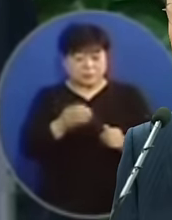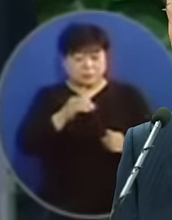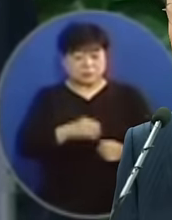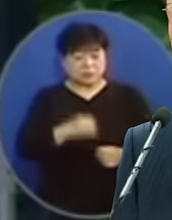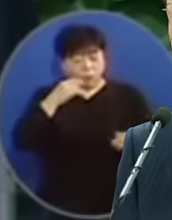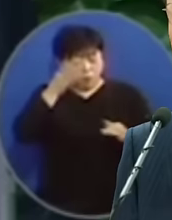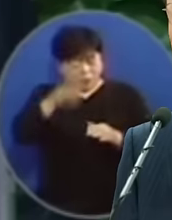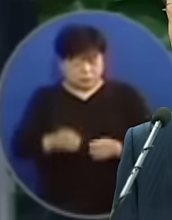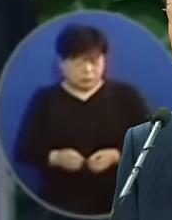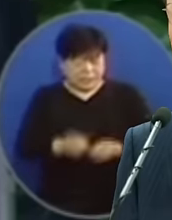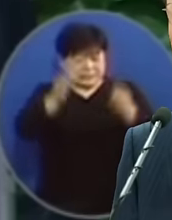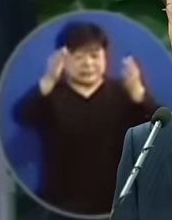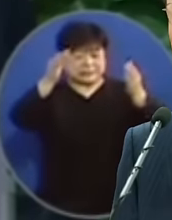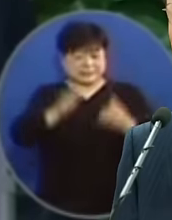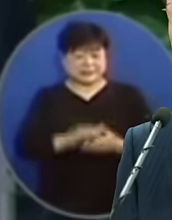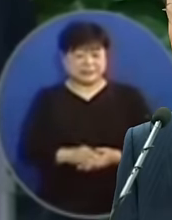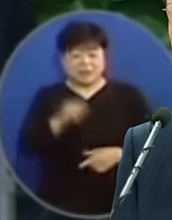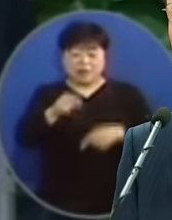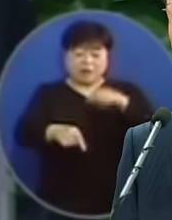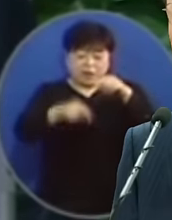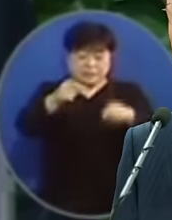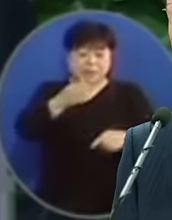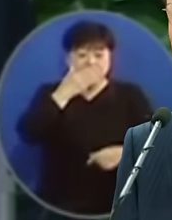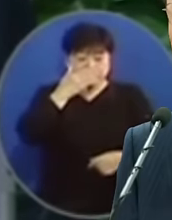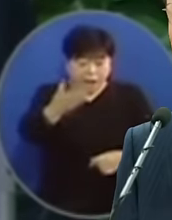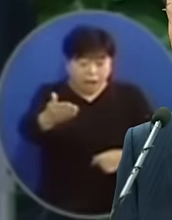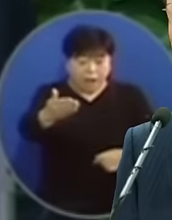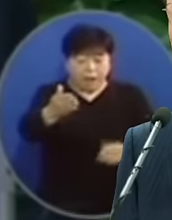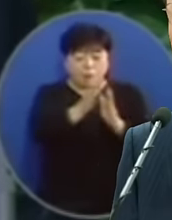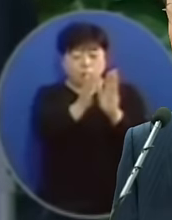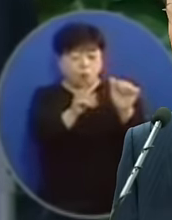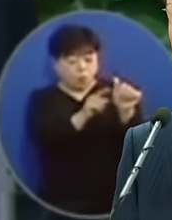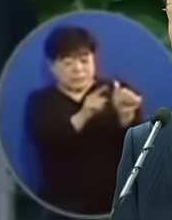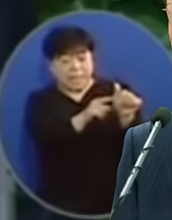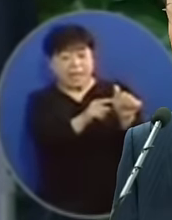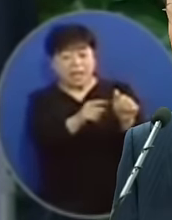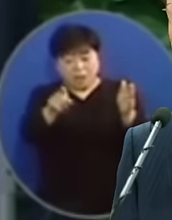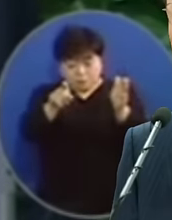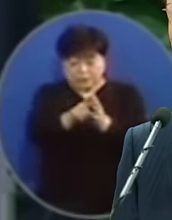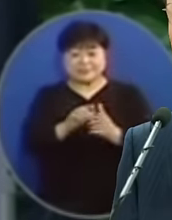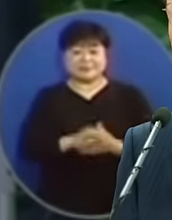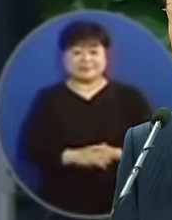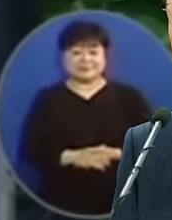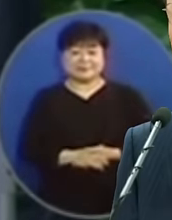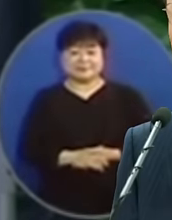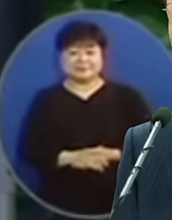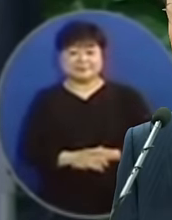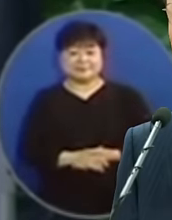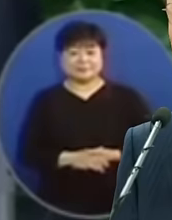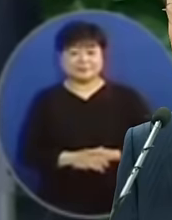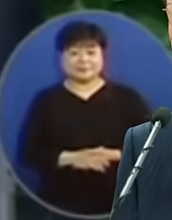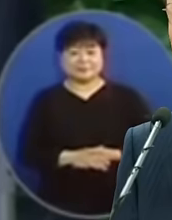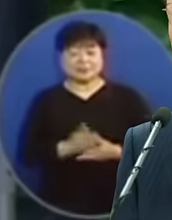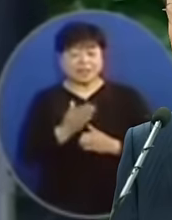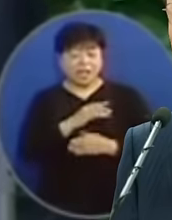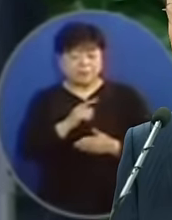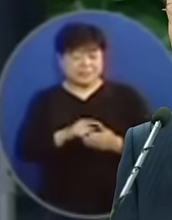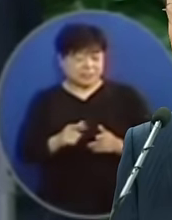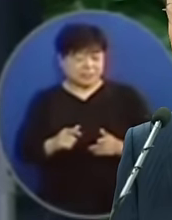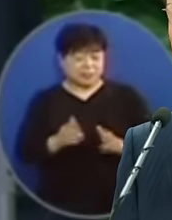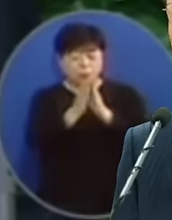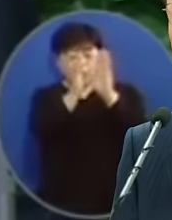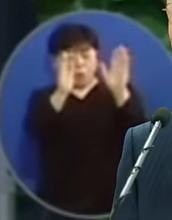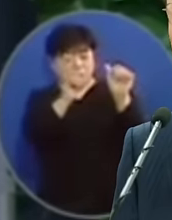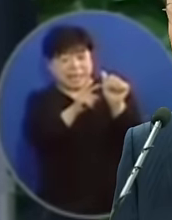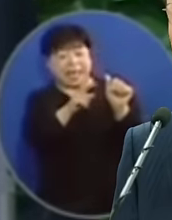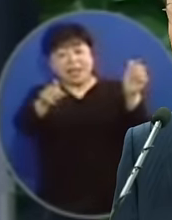홍해수를 가르든지 그 위로 걸어가든지 할 수 있다고 모세는 그것을 믿었습니다. 다 안 믿는데 모세는 말씀에